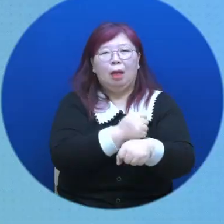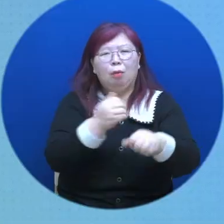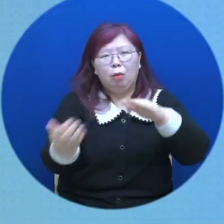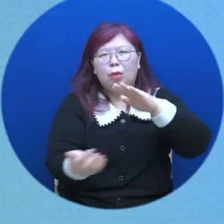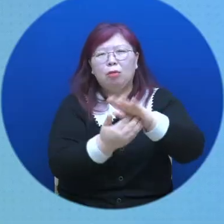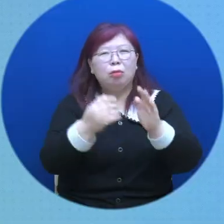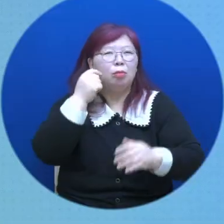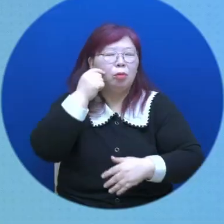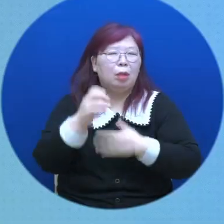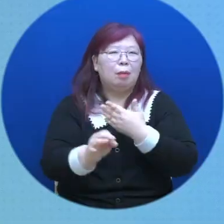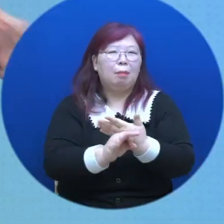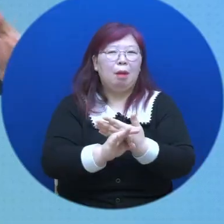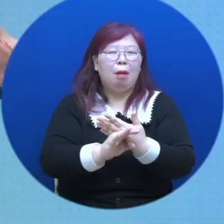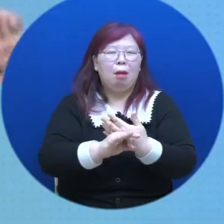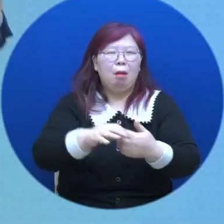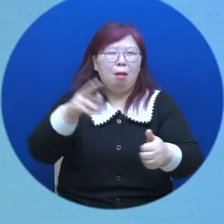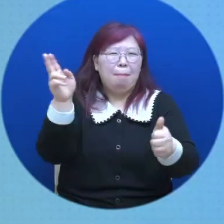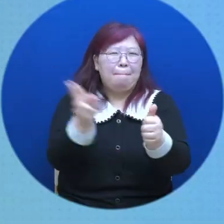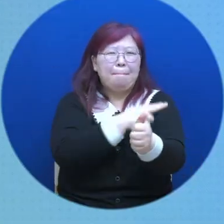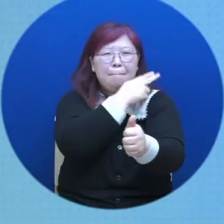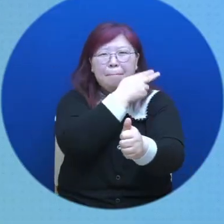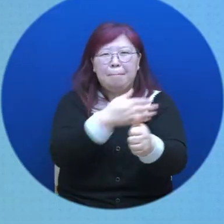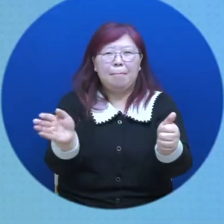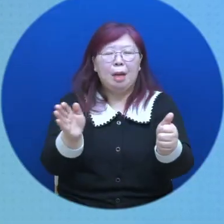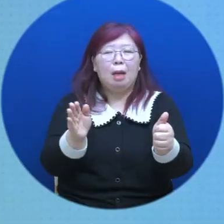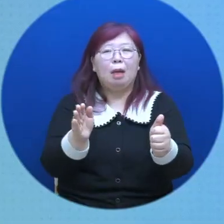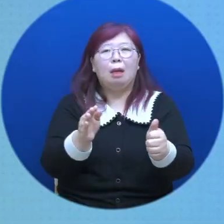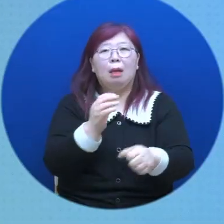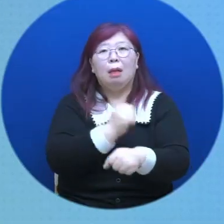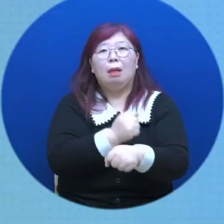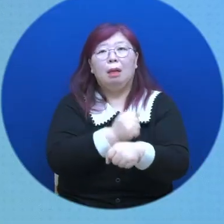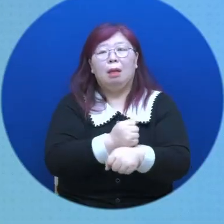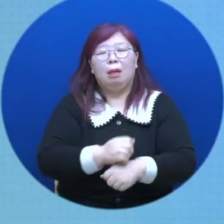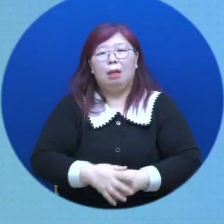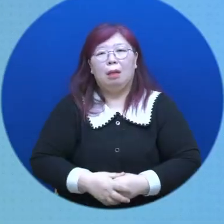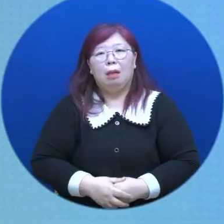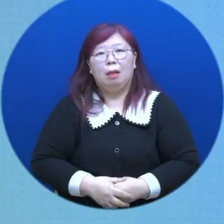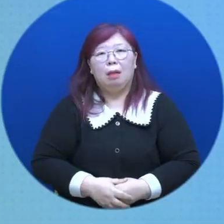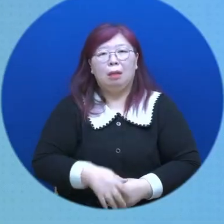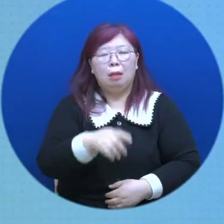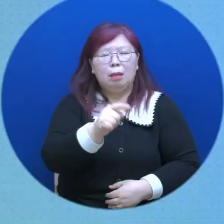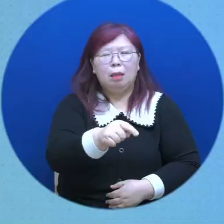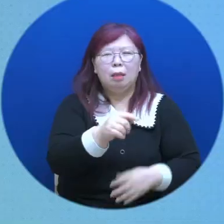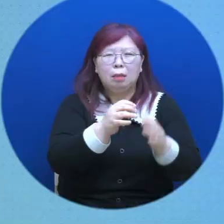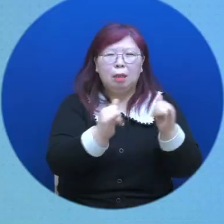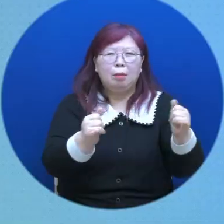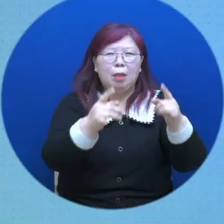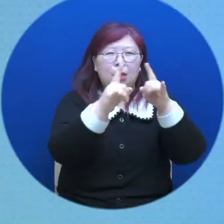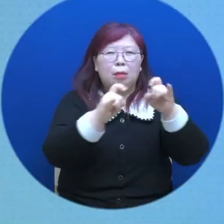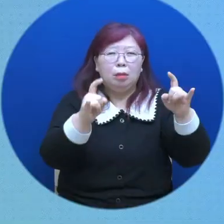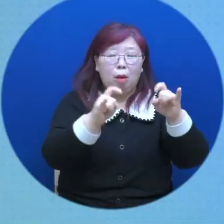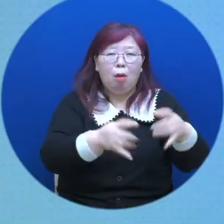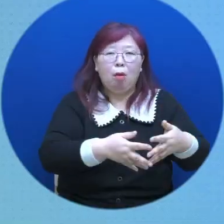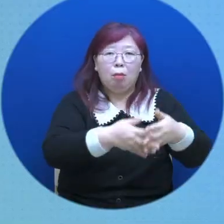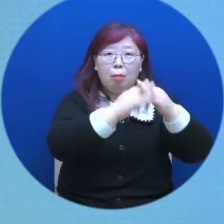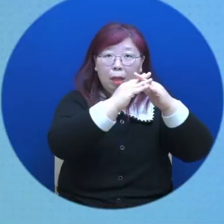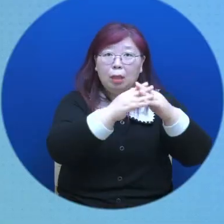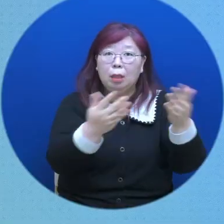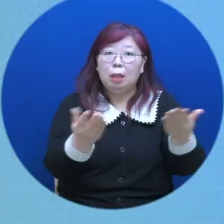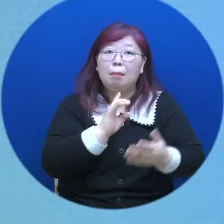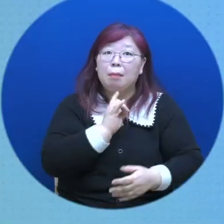가하게 된 거죠. 아니, 그들이 벽돌을 굽는 일, 성을 짓는 일만 하고 있는 걸까요?